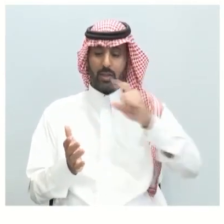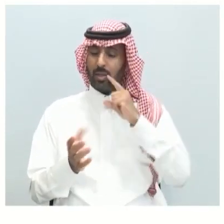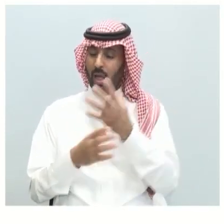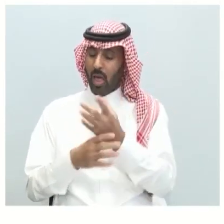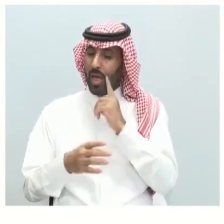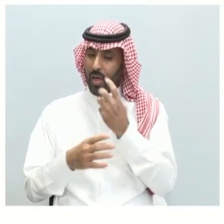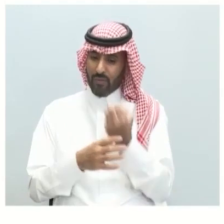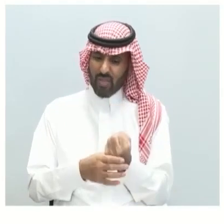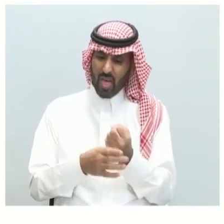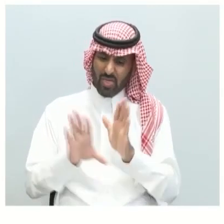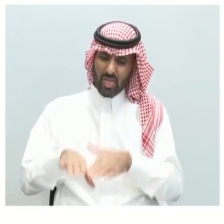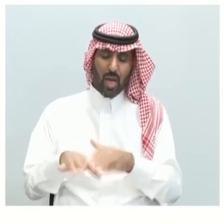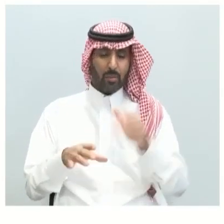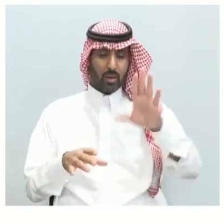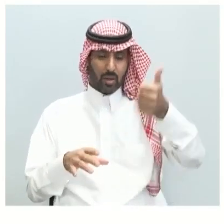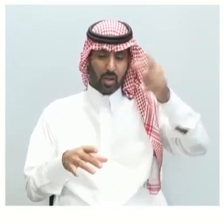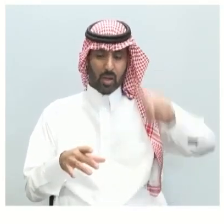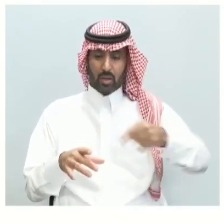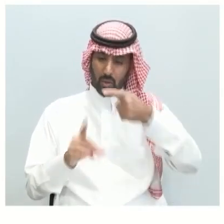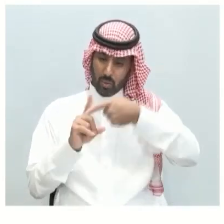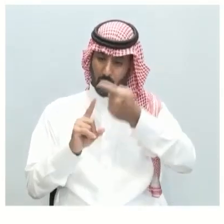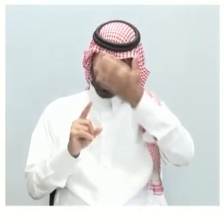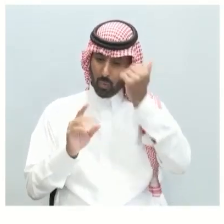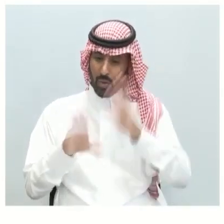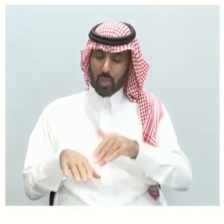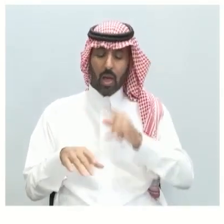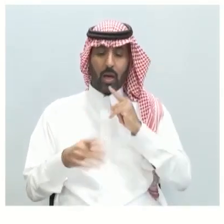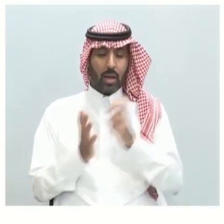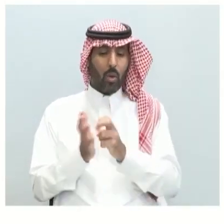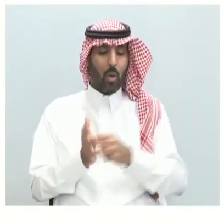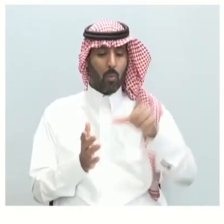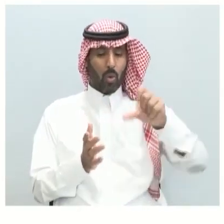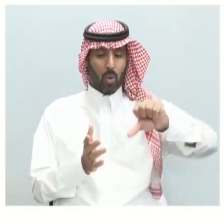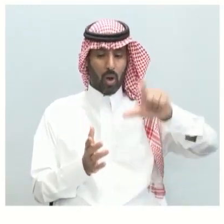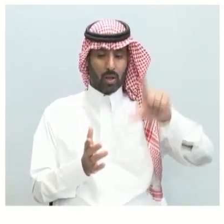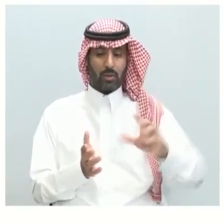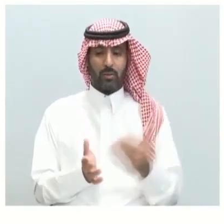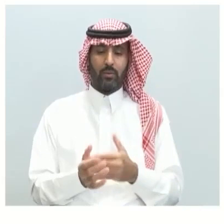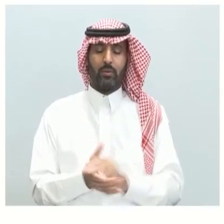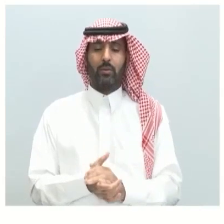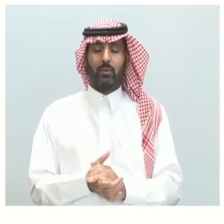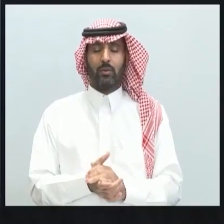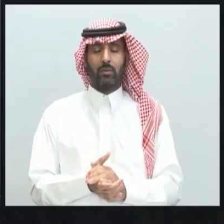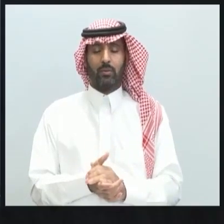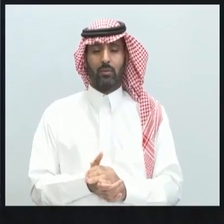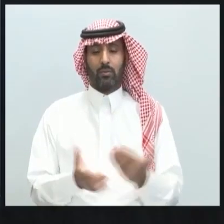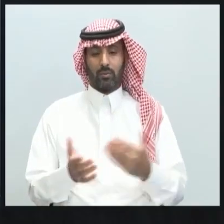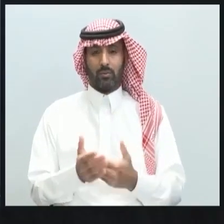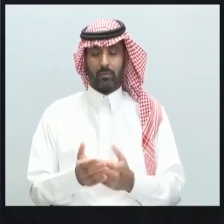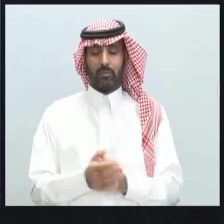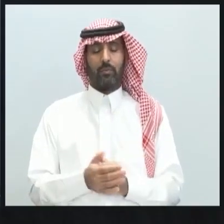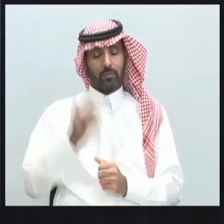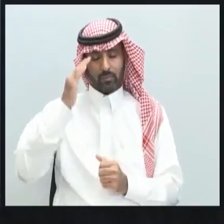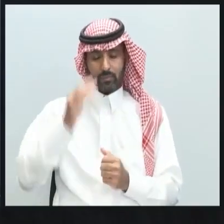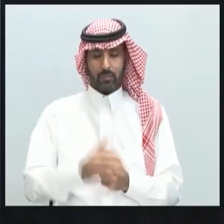ثابت قانون شارل واذا كان درجه الحراره ثابته سيكون قانون بوي الى هنا الطلابي نصل النهايه درسنا